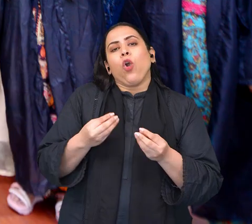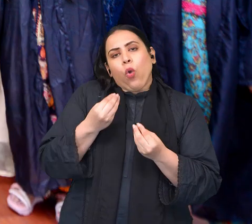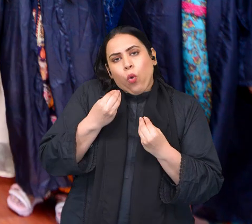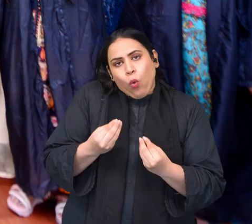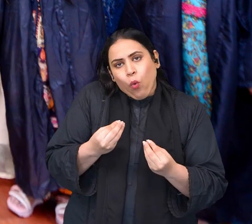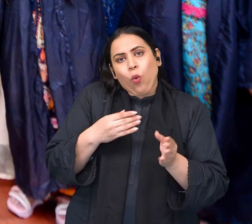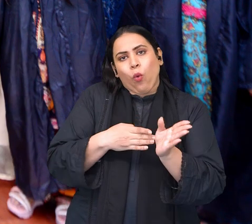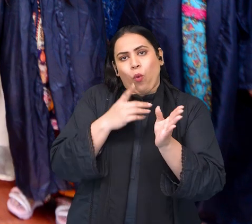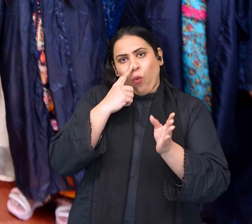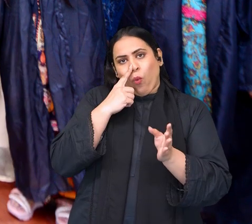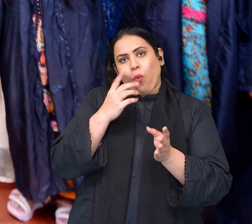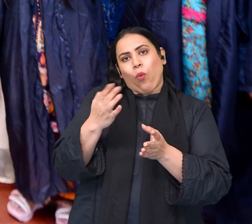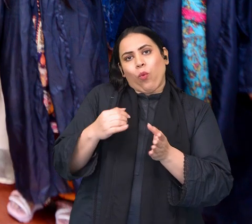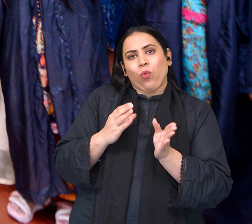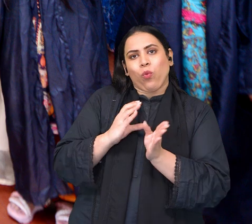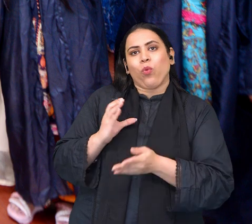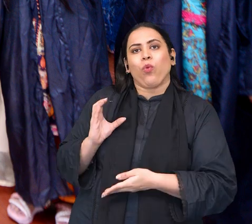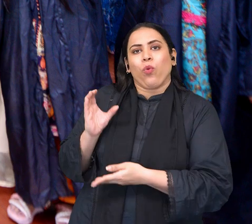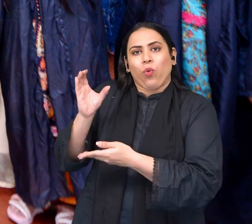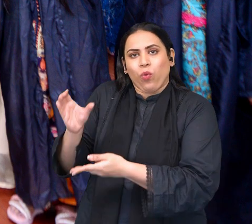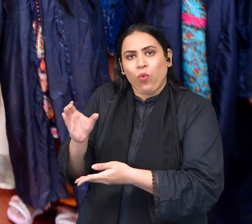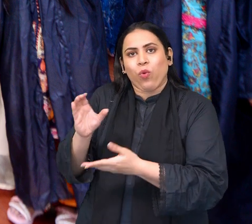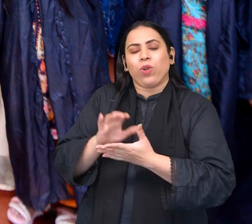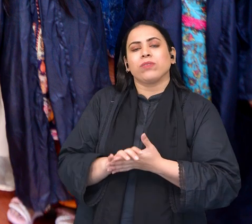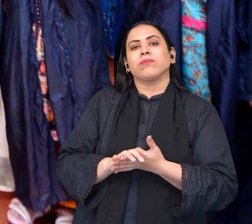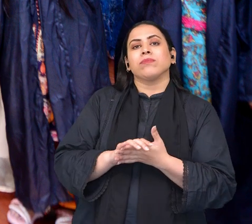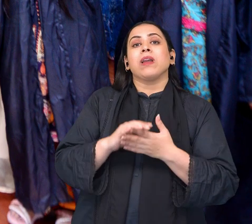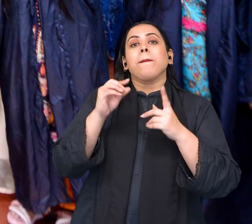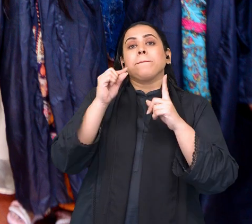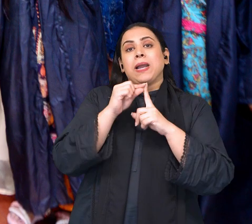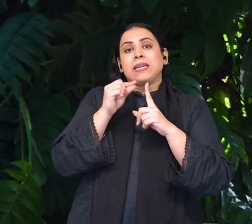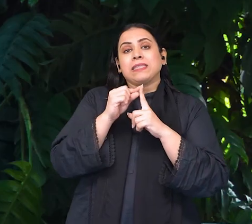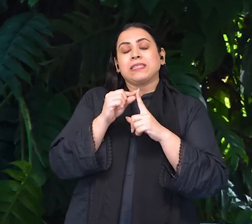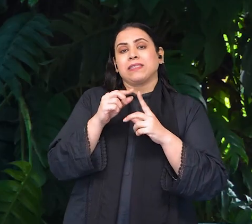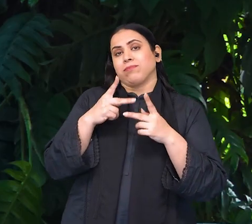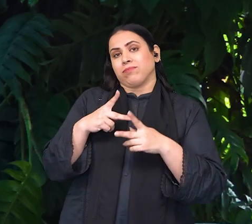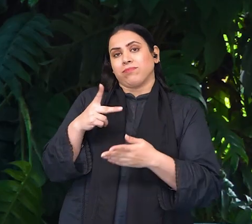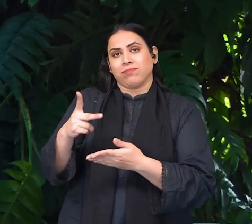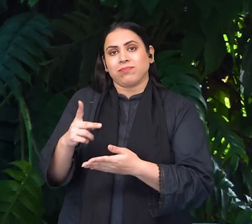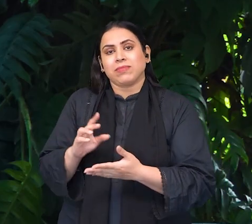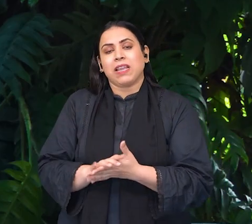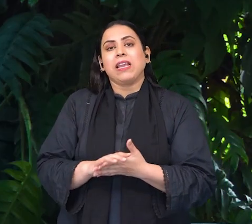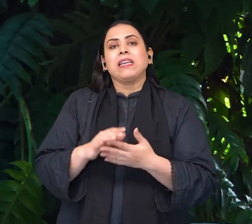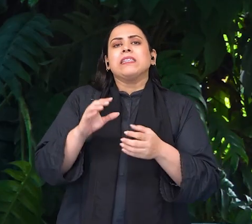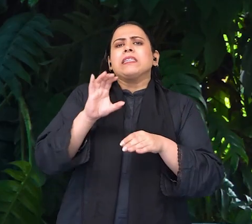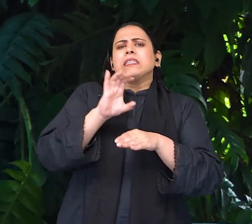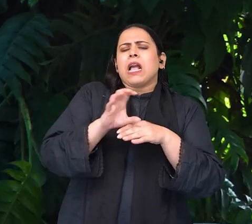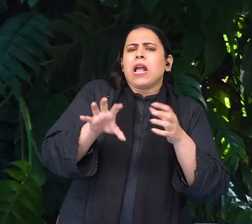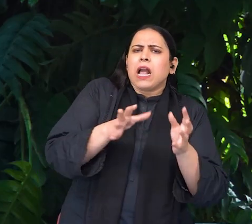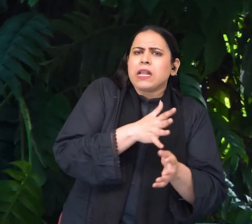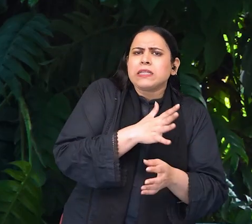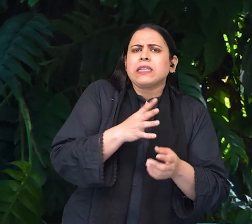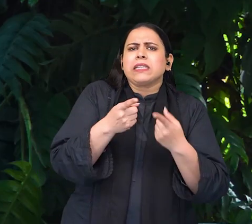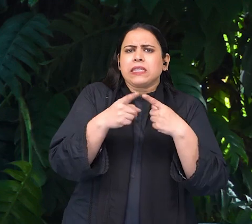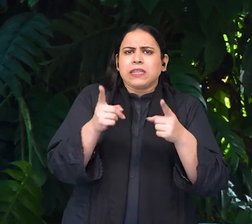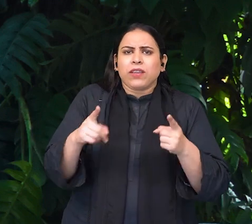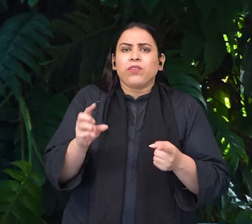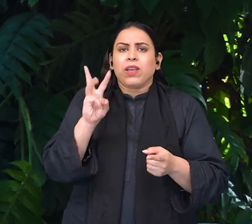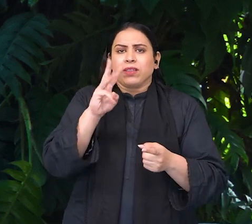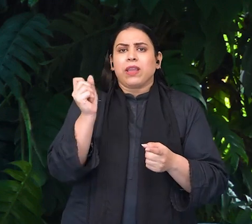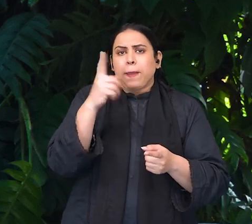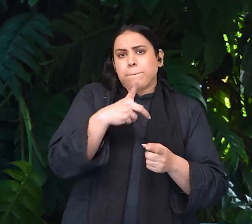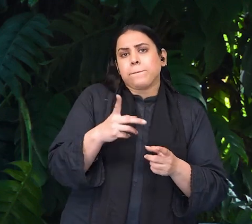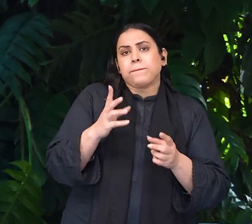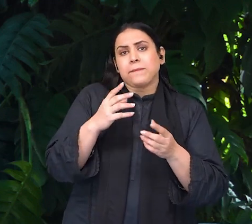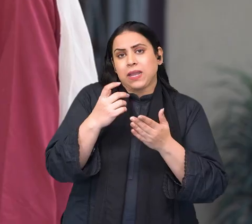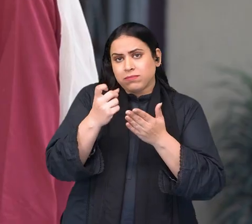बाद हमारी कुछ फ़ेलोज़ को स्कॉलरशिप दी गई प्राइम मिनिस्टर यूथ प्रोग्राम की तरफ से किनेड सेंटर फॉर लर्निंग एंड कल्चरल डेवलपमेंट में, जहाँ पर उन्होंने